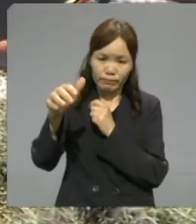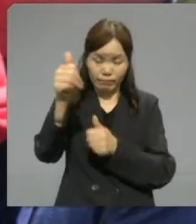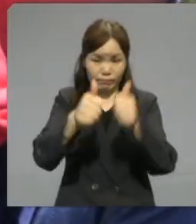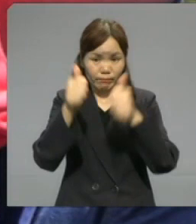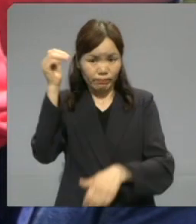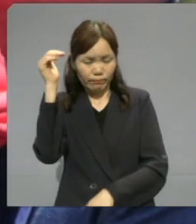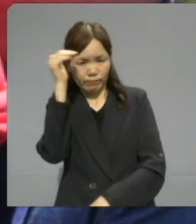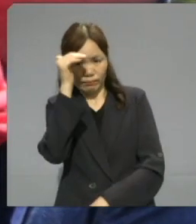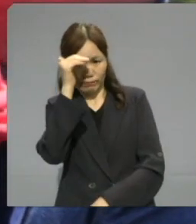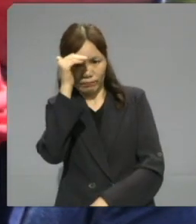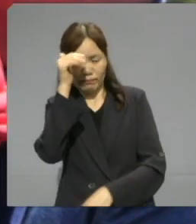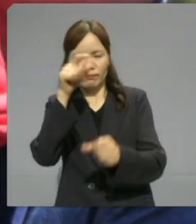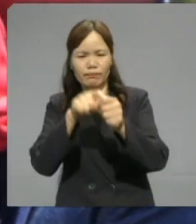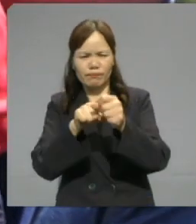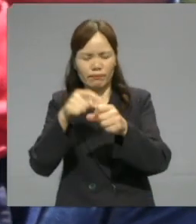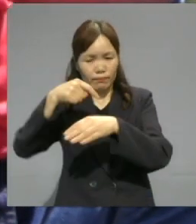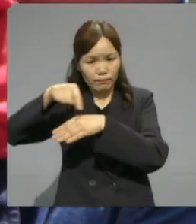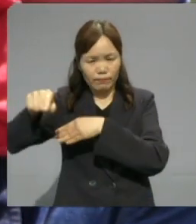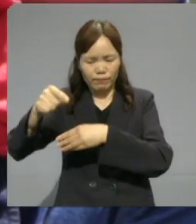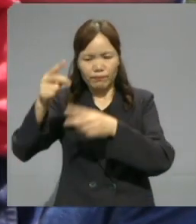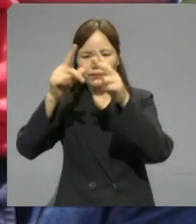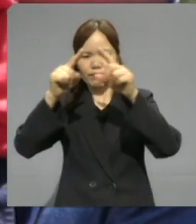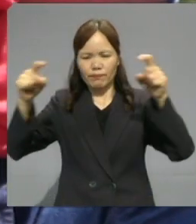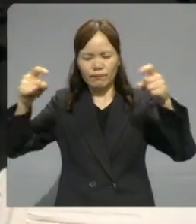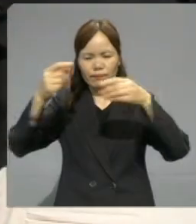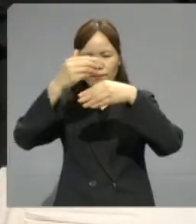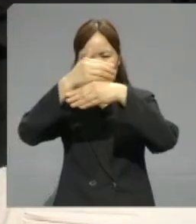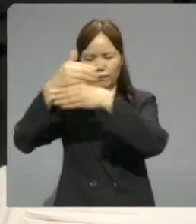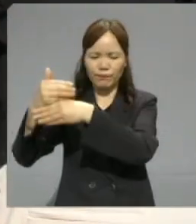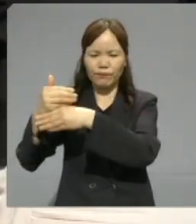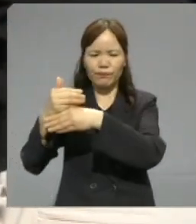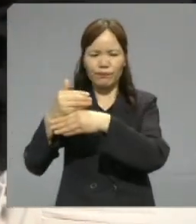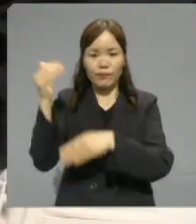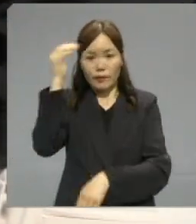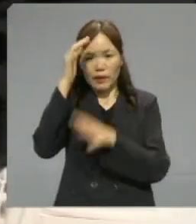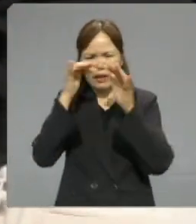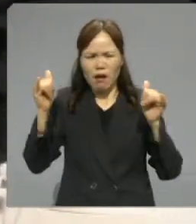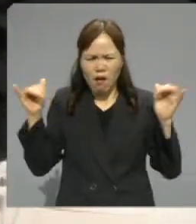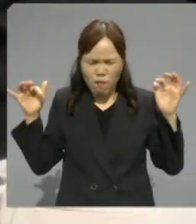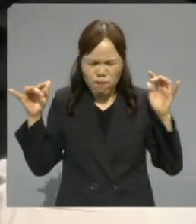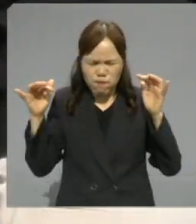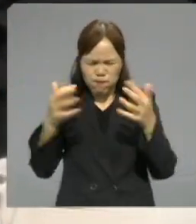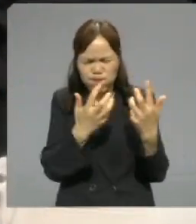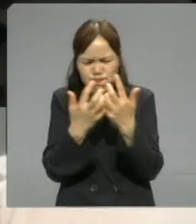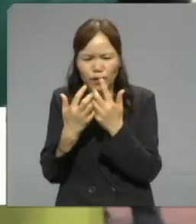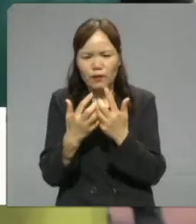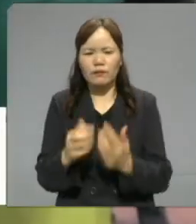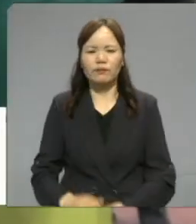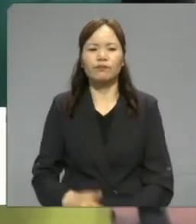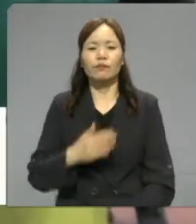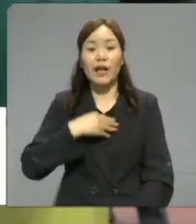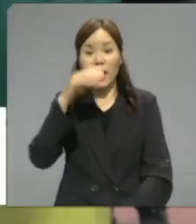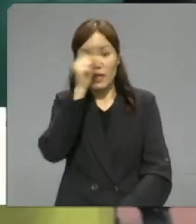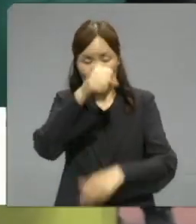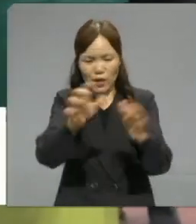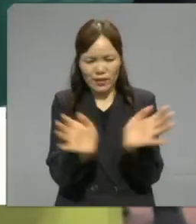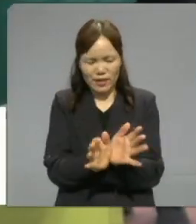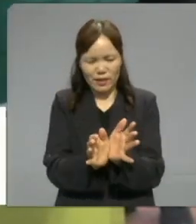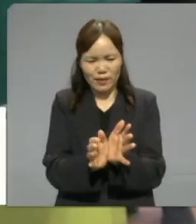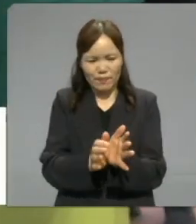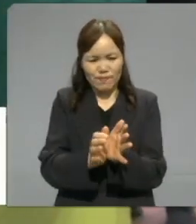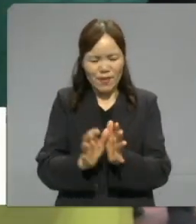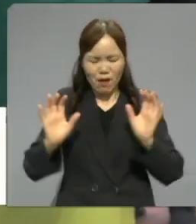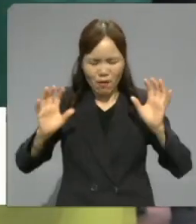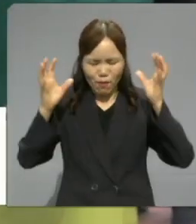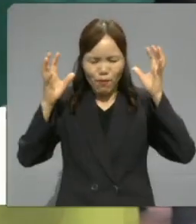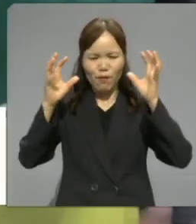보려고 모나코 외곽 성벽에도 관람객들이 꽉 찼습니다. 자기가 좋아하는 팀 응원전